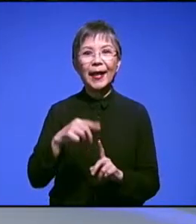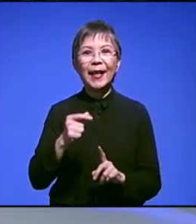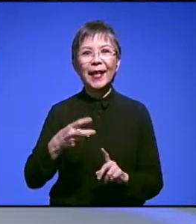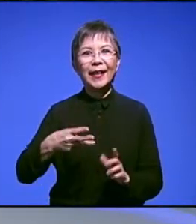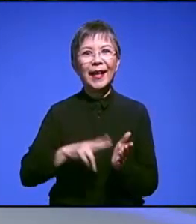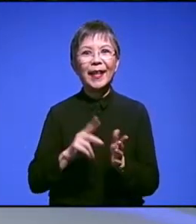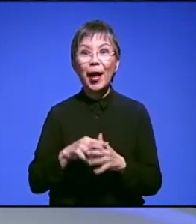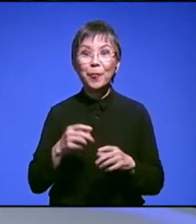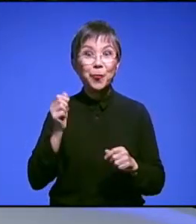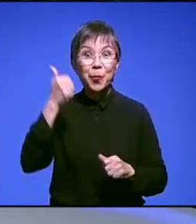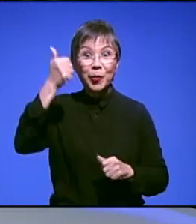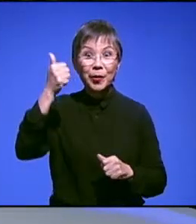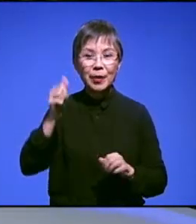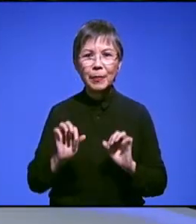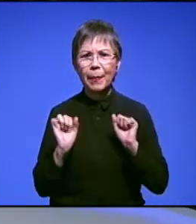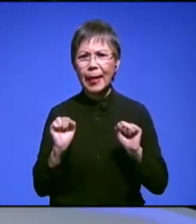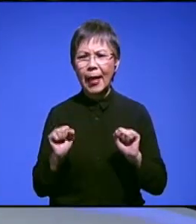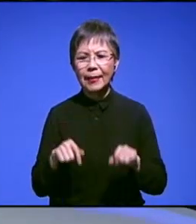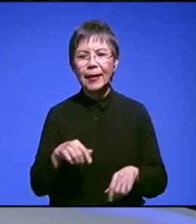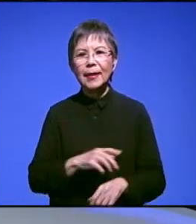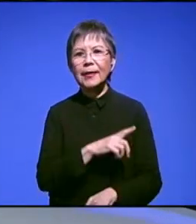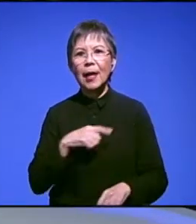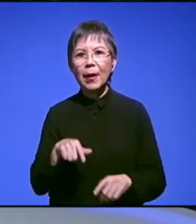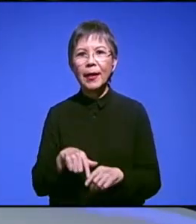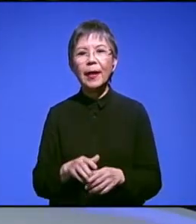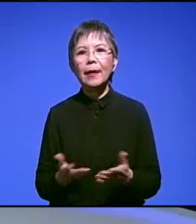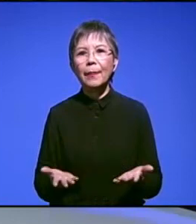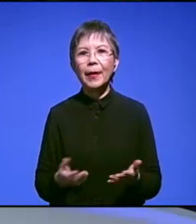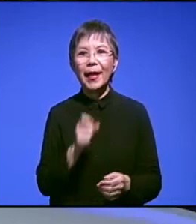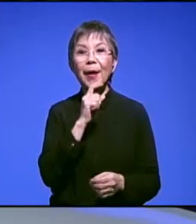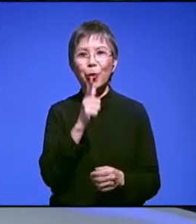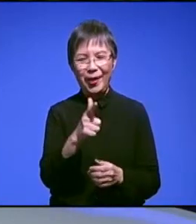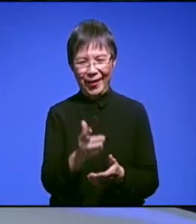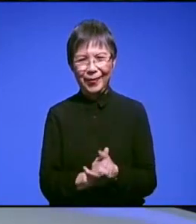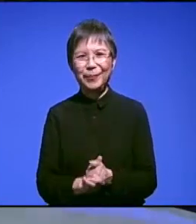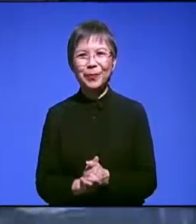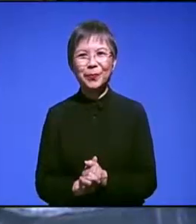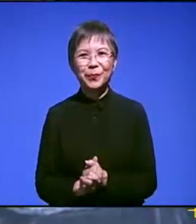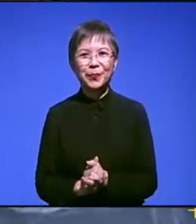dan akankah tetap bertahan ketika pandemi berakhir? Berikut laporan Putih Van Fudi.